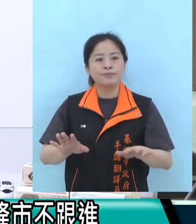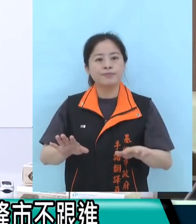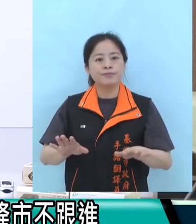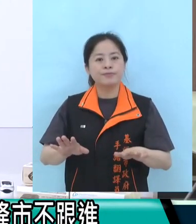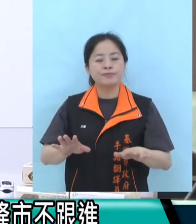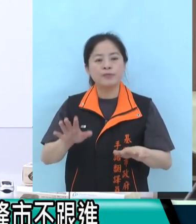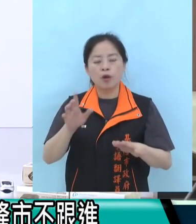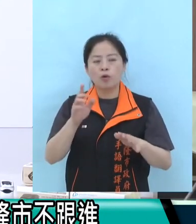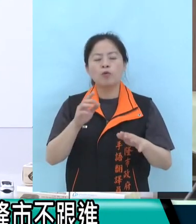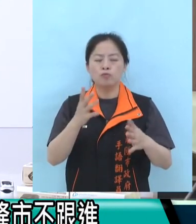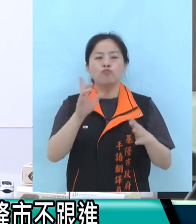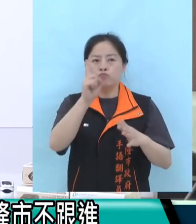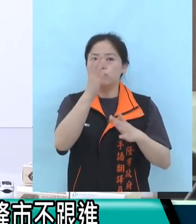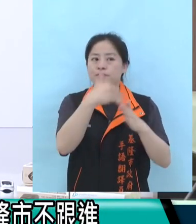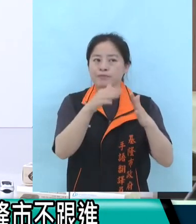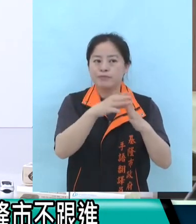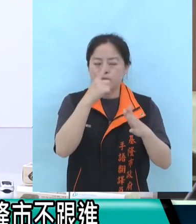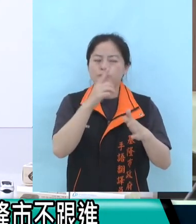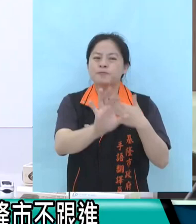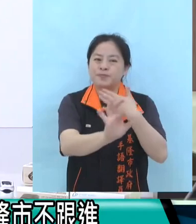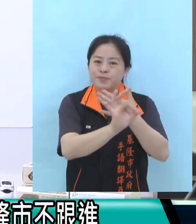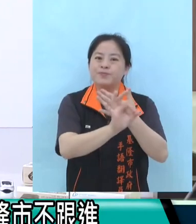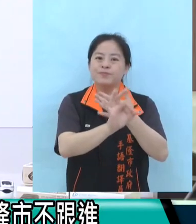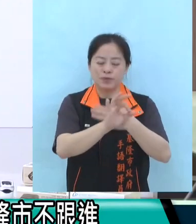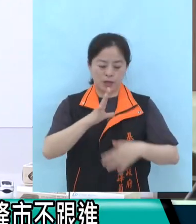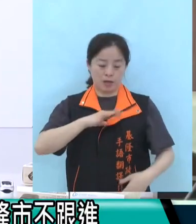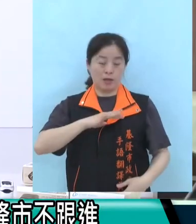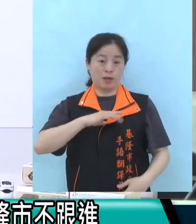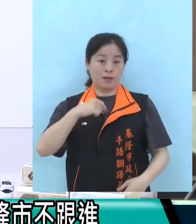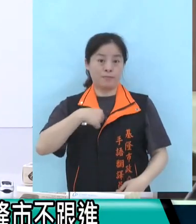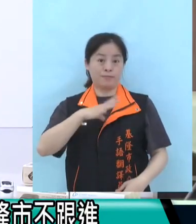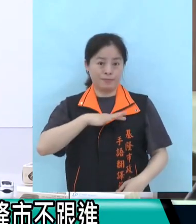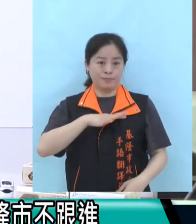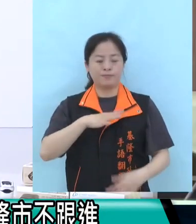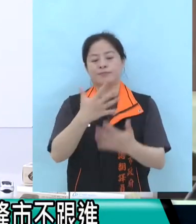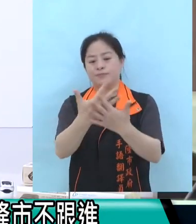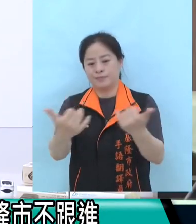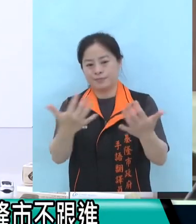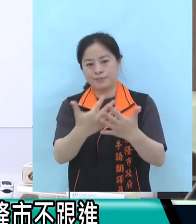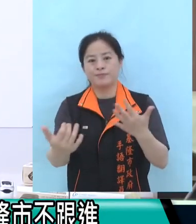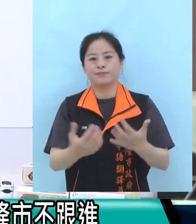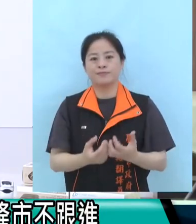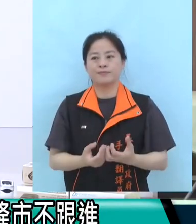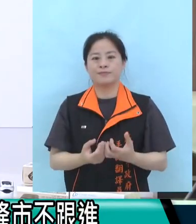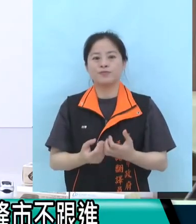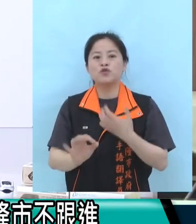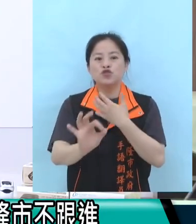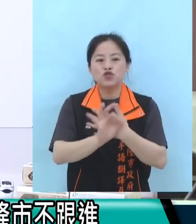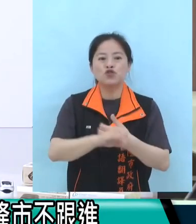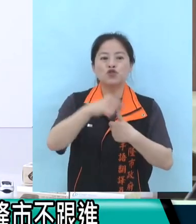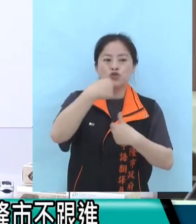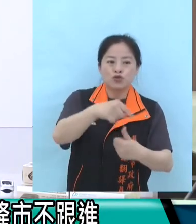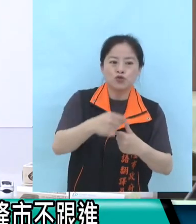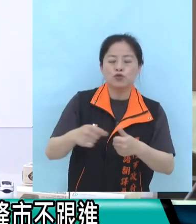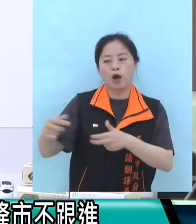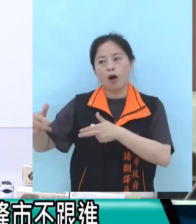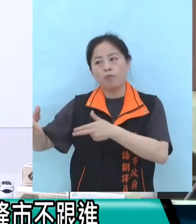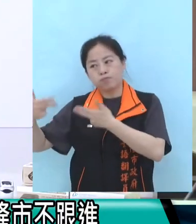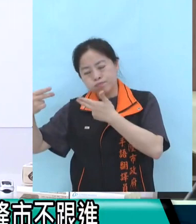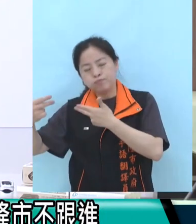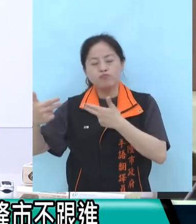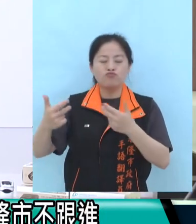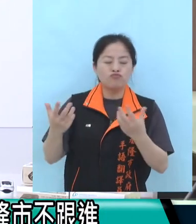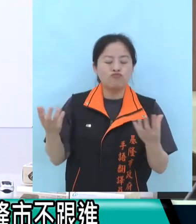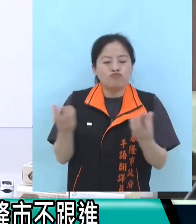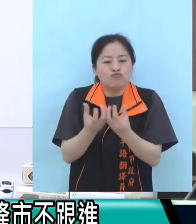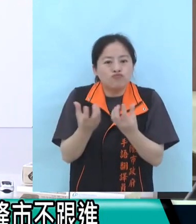在某个学校我们也已经展开有老师跟学生视教跟视学，我